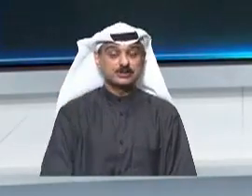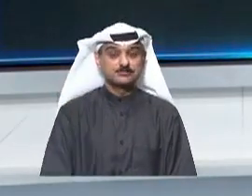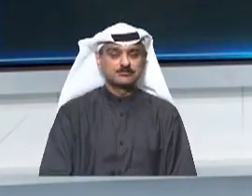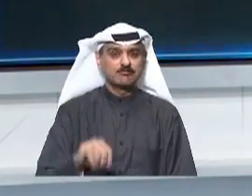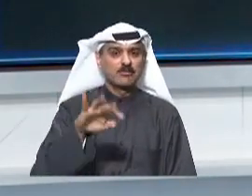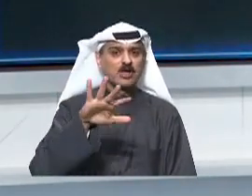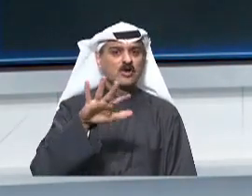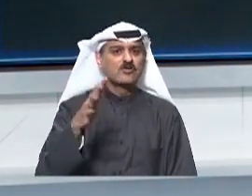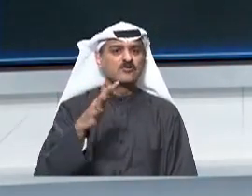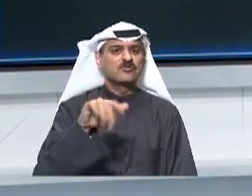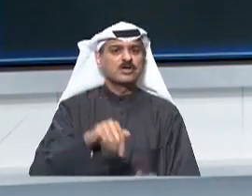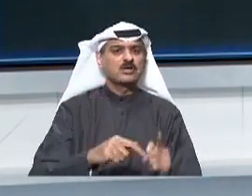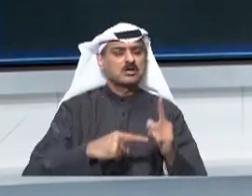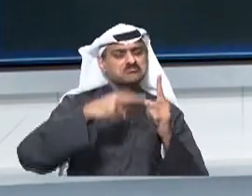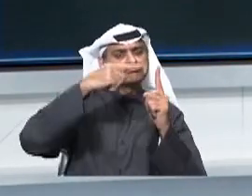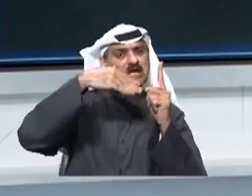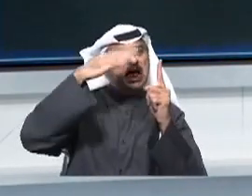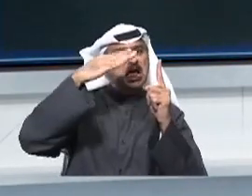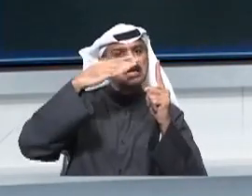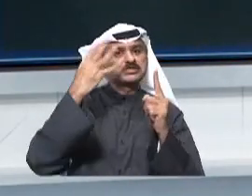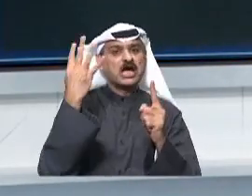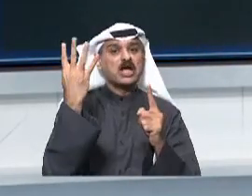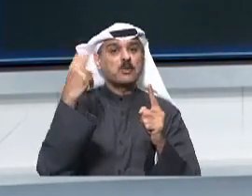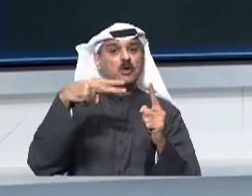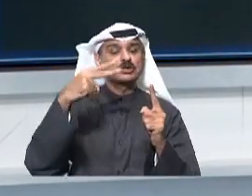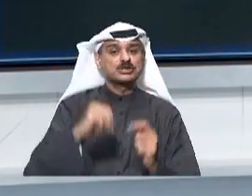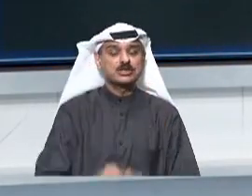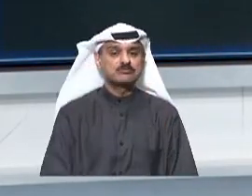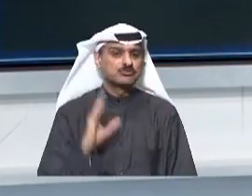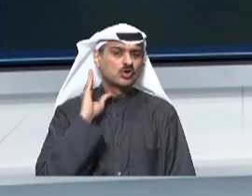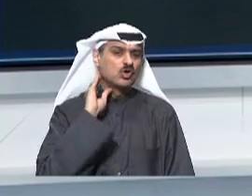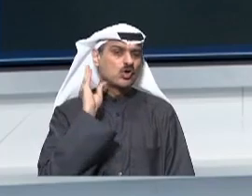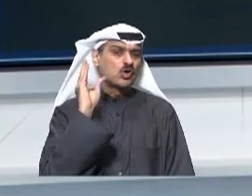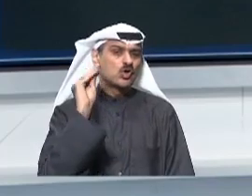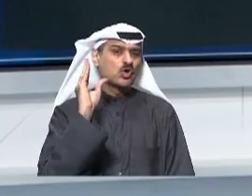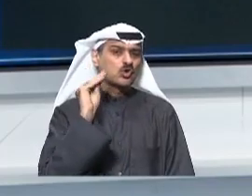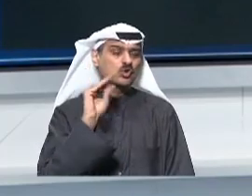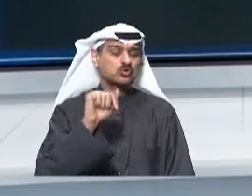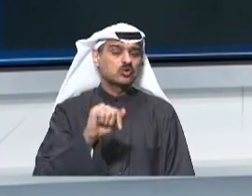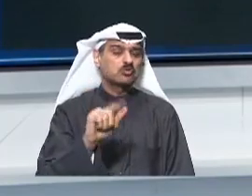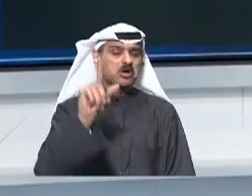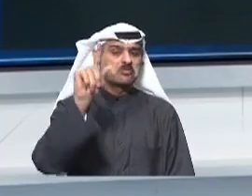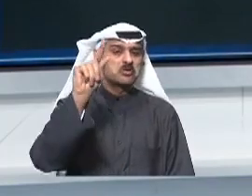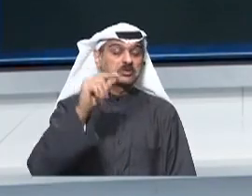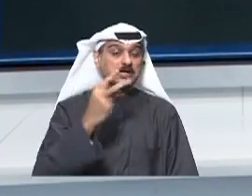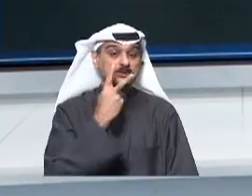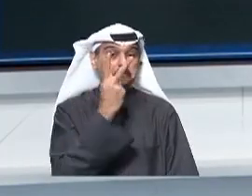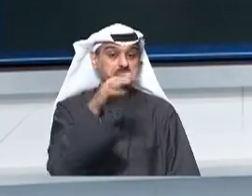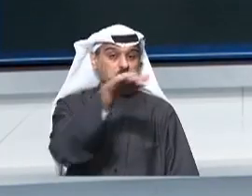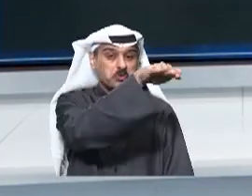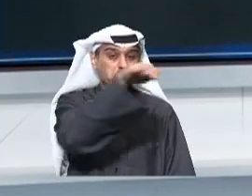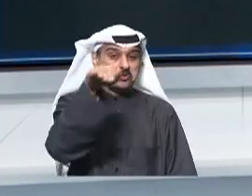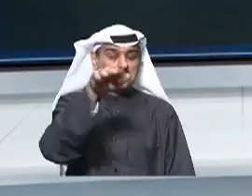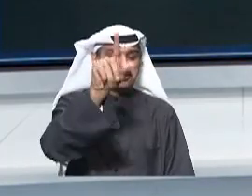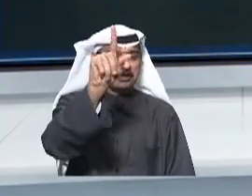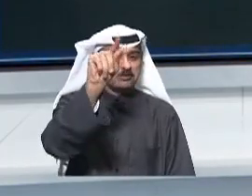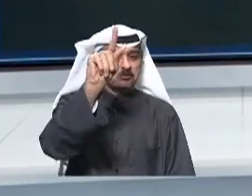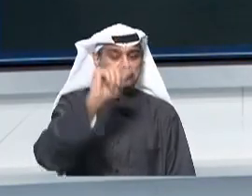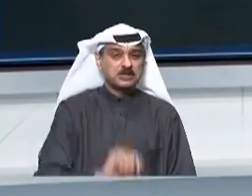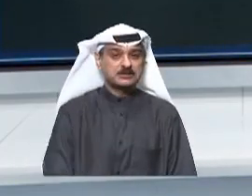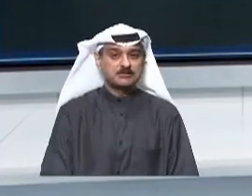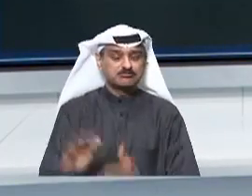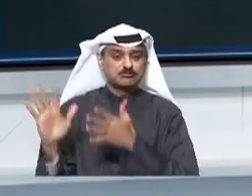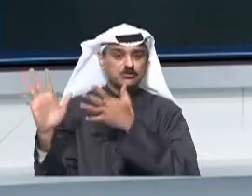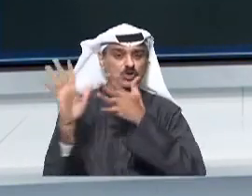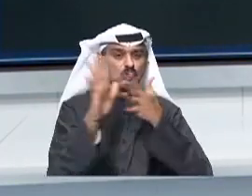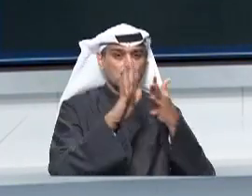متوقع كأقصى حرارة، وحول 30% الرطوبة النسبية، رؤية أفقية ممتازة 10 كيلومتر، والرياح متقلبة الاتجاه إلى شمالية